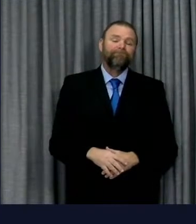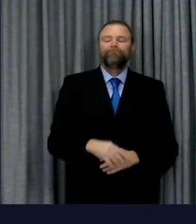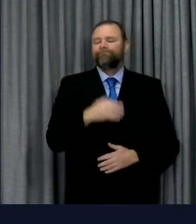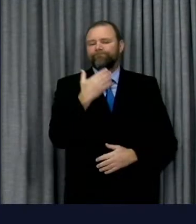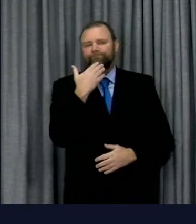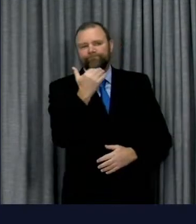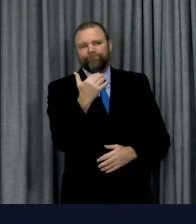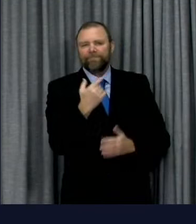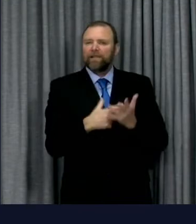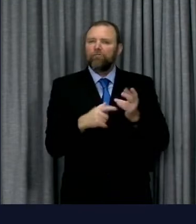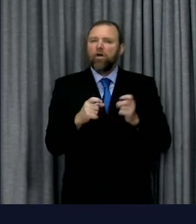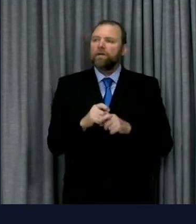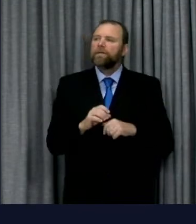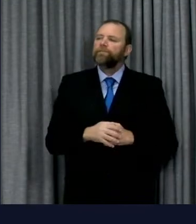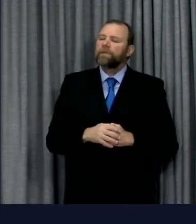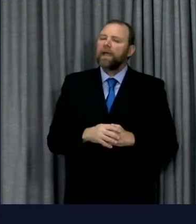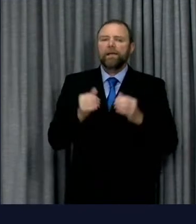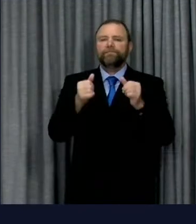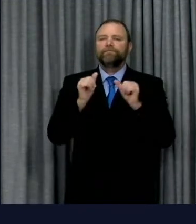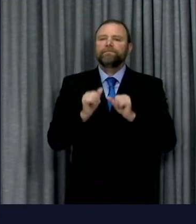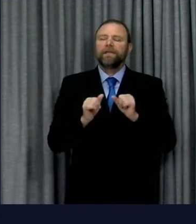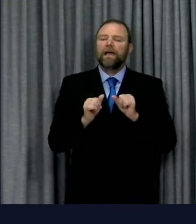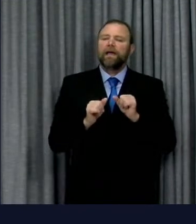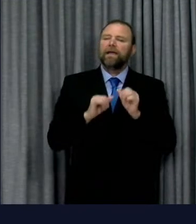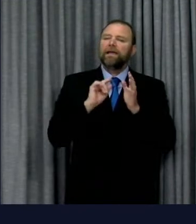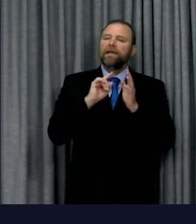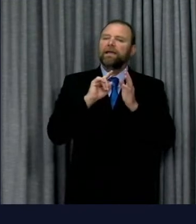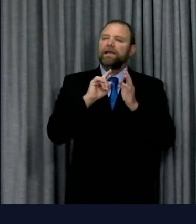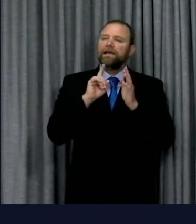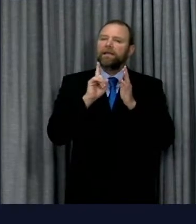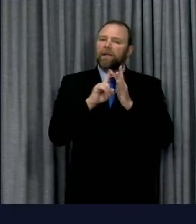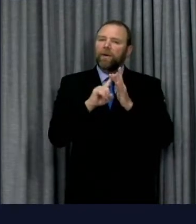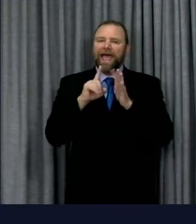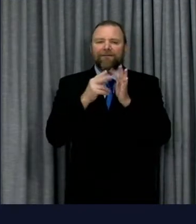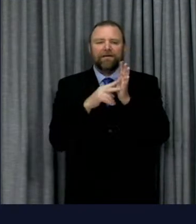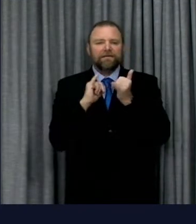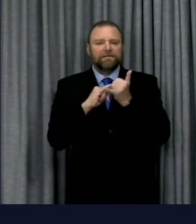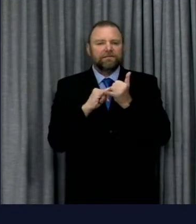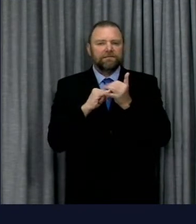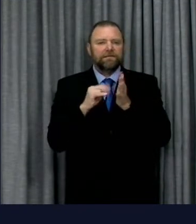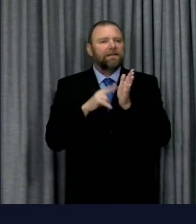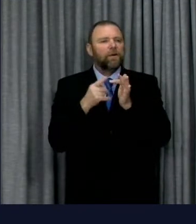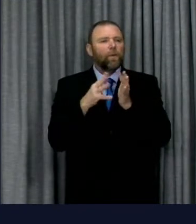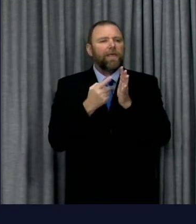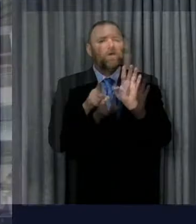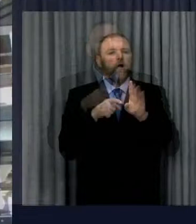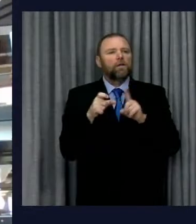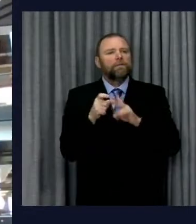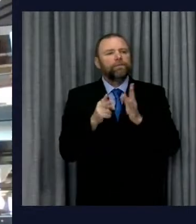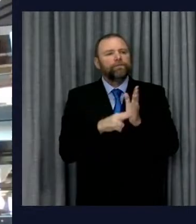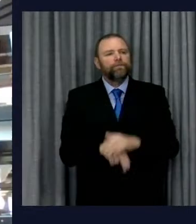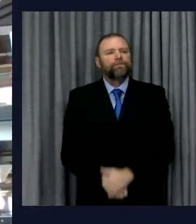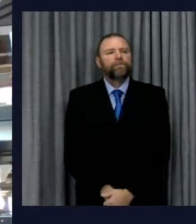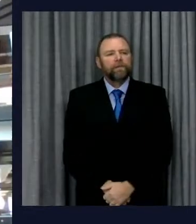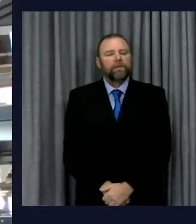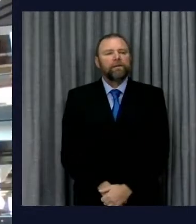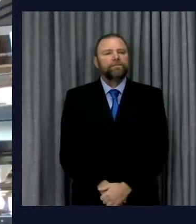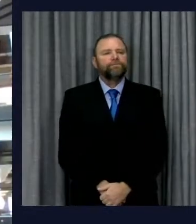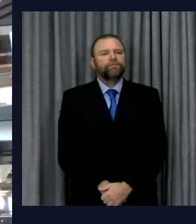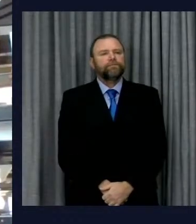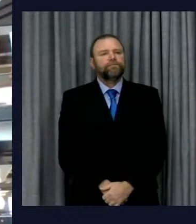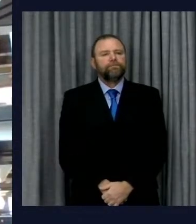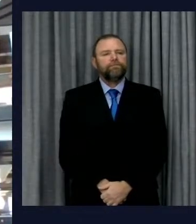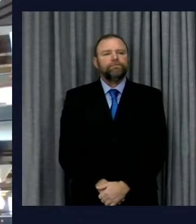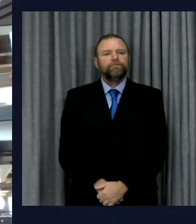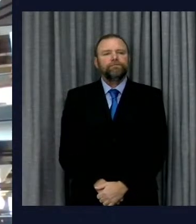Rod, thank you very much. Draw I Owain Evans, newyddion. Diolch yn fawr, Prif Weinidog. Yn sgil